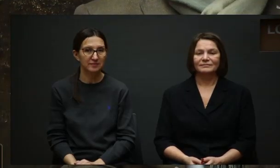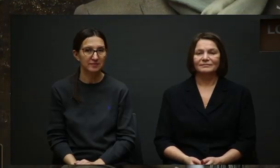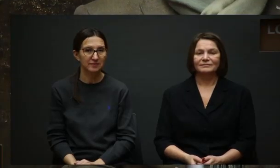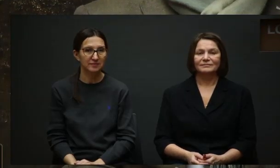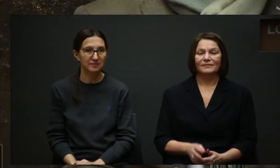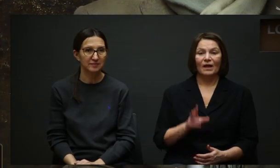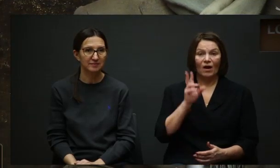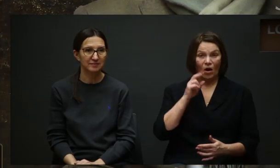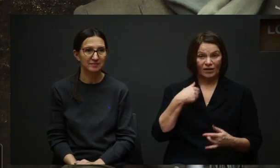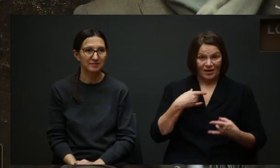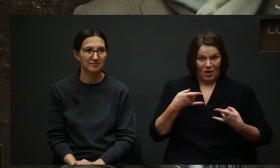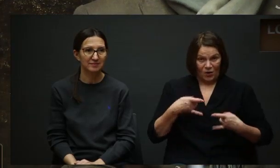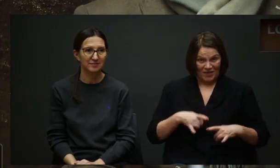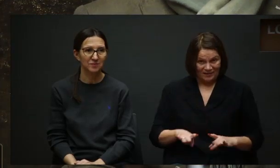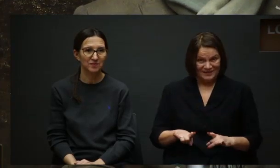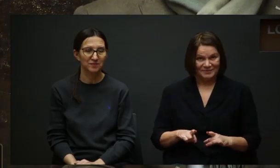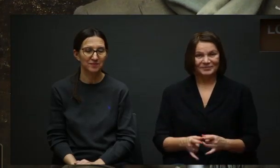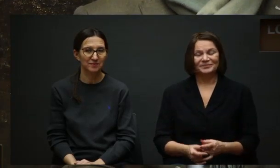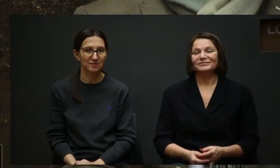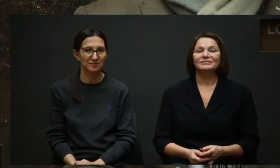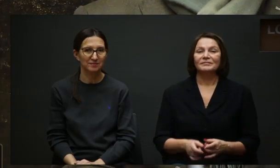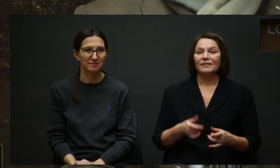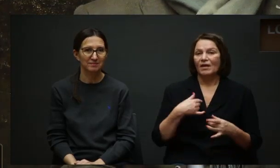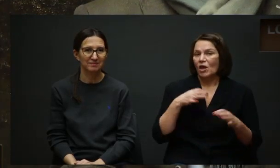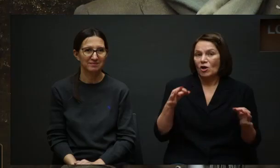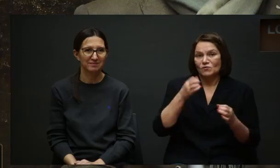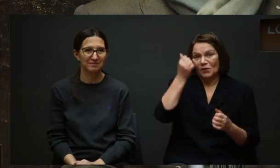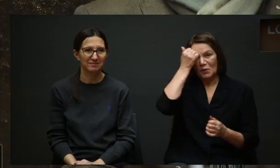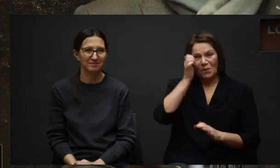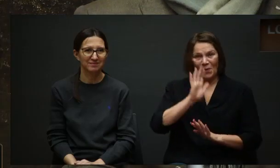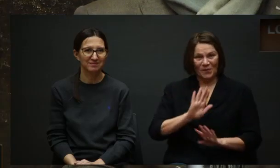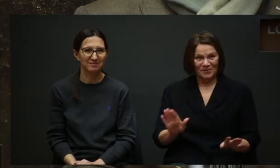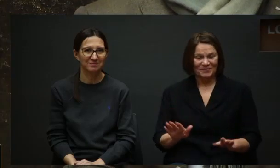Когда я родился, я ничего не помню.